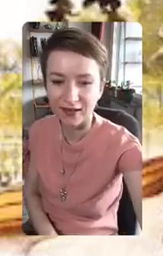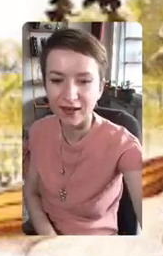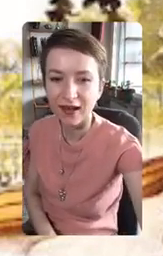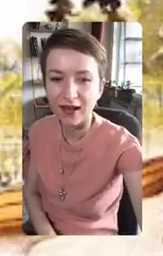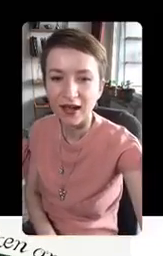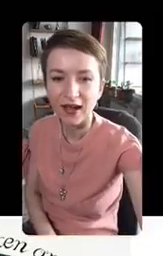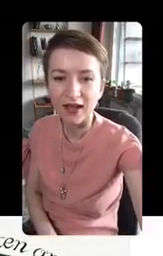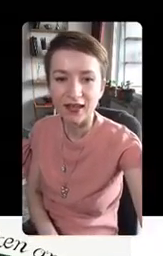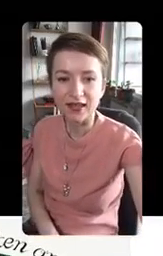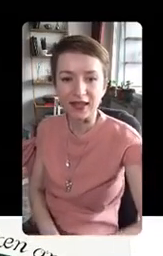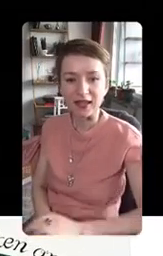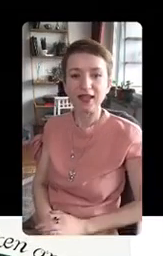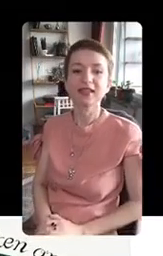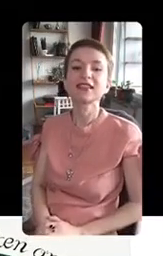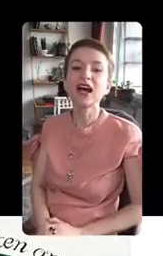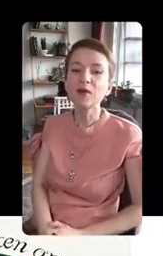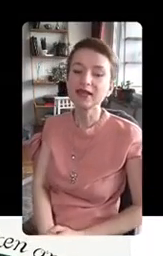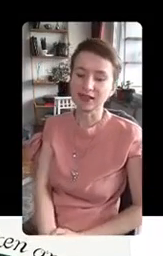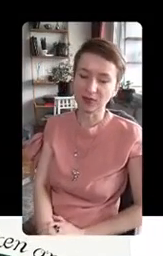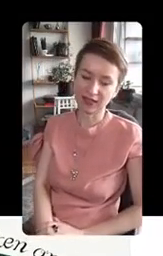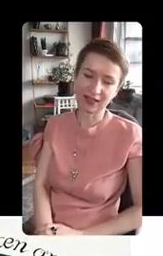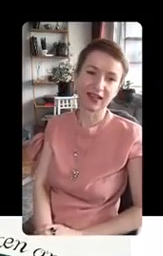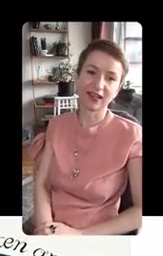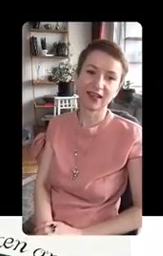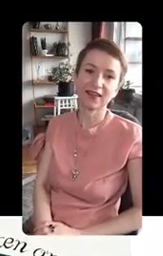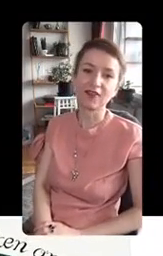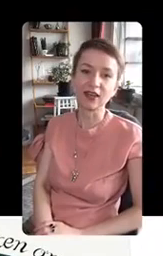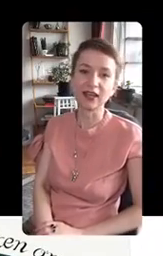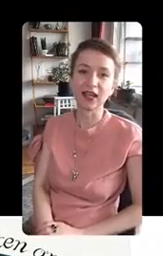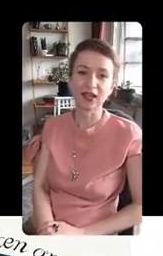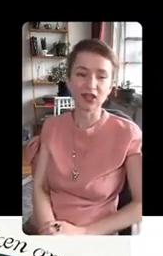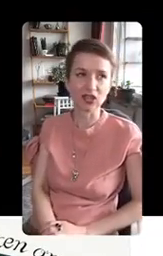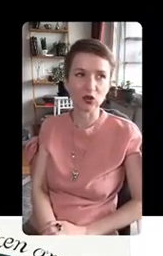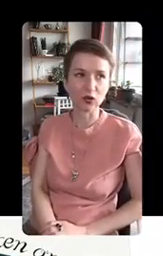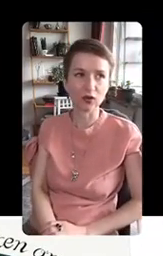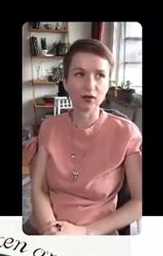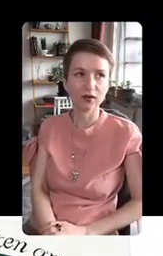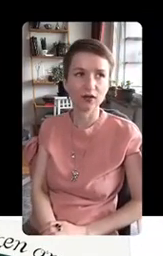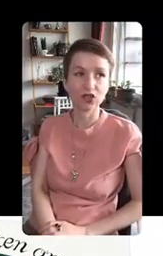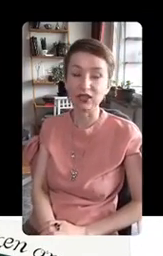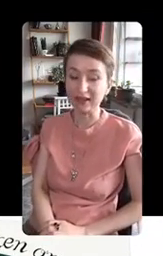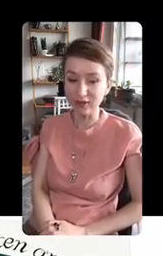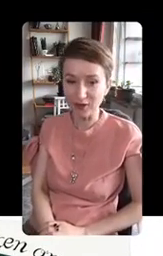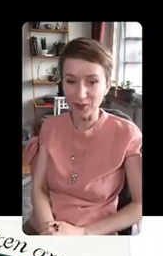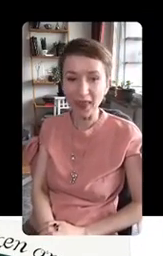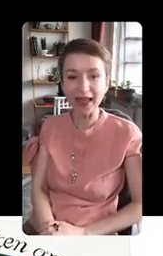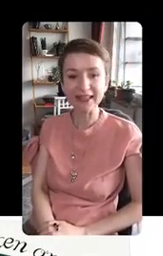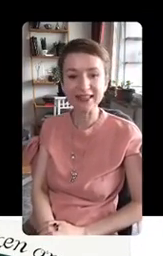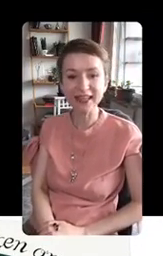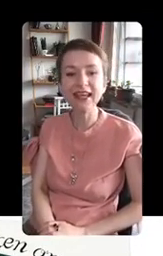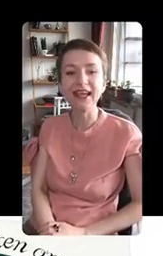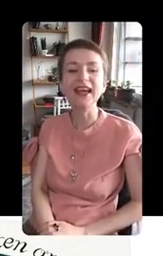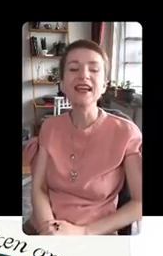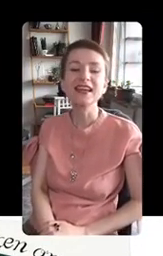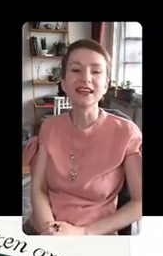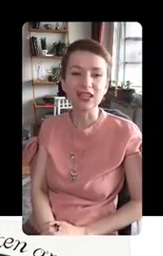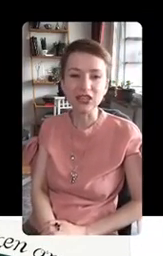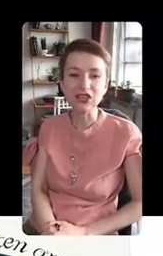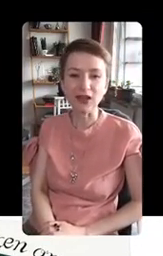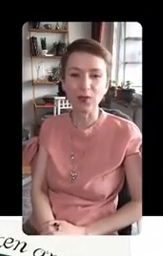детей. И самый знаменитый, наверное, ее шедевр — это